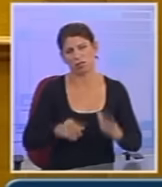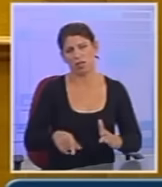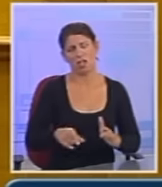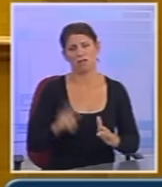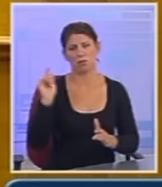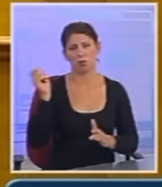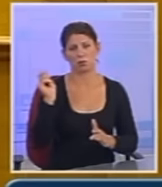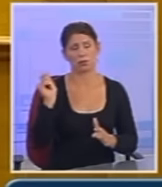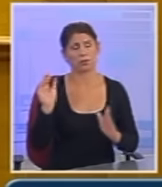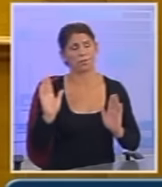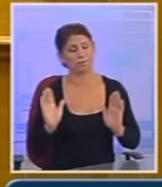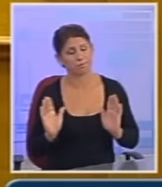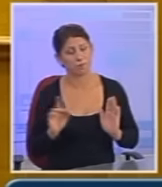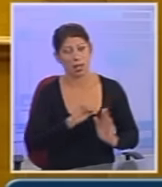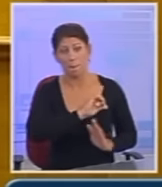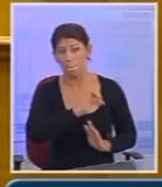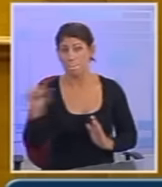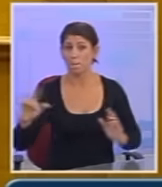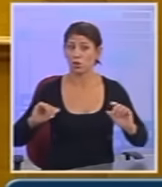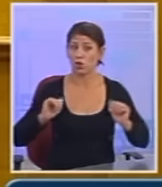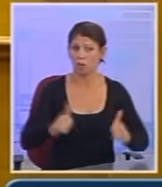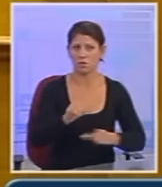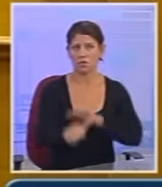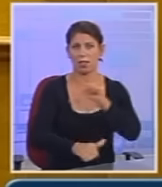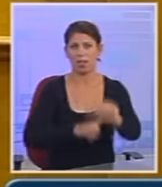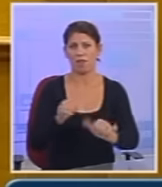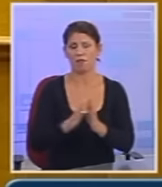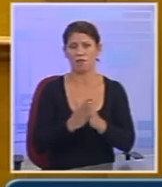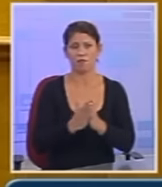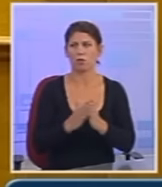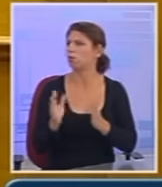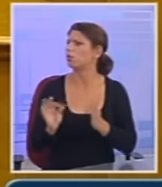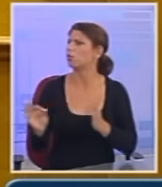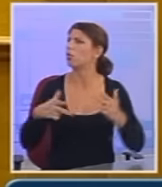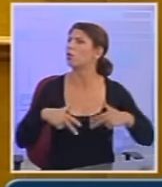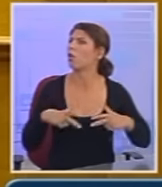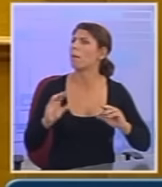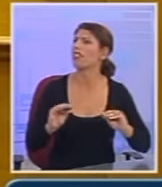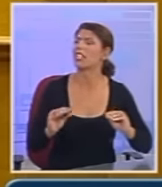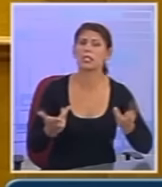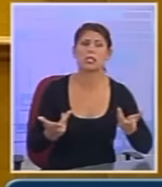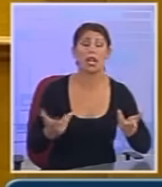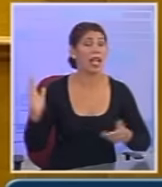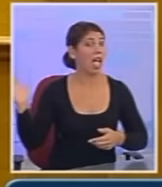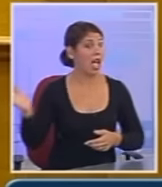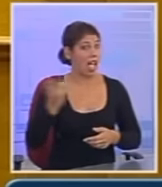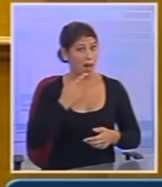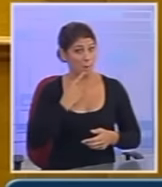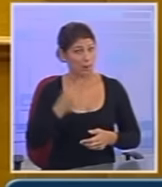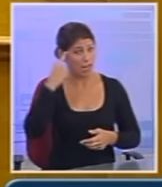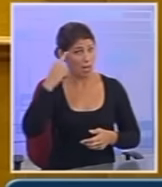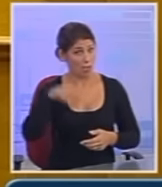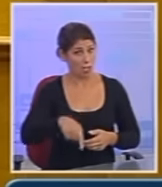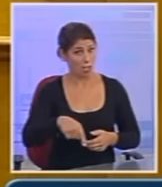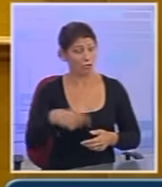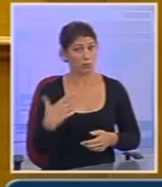Και βέβαια, μην τολμήσετε αλλαγές βιβλίων, που είναι ο Υπουργός της Παιδείας. Γιατί αν εκφράστε απόψεις σαν και αυτές